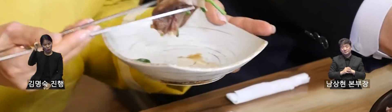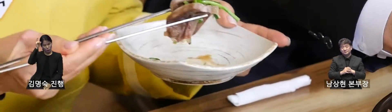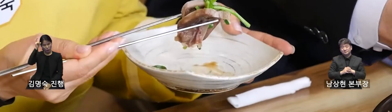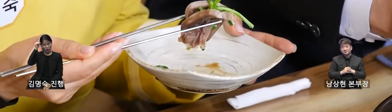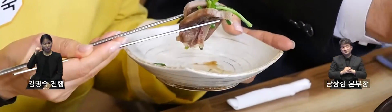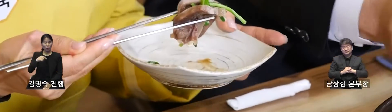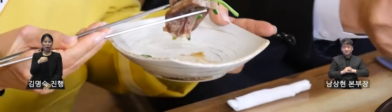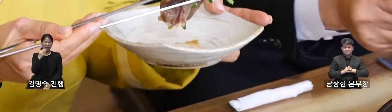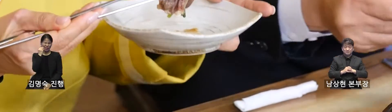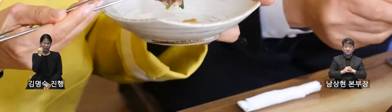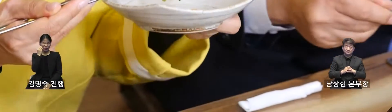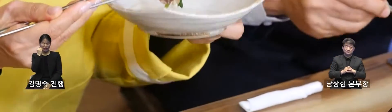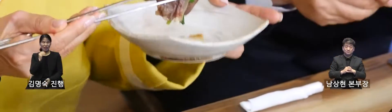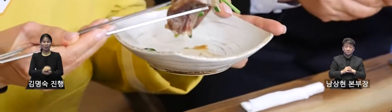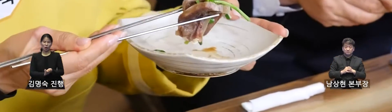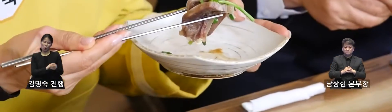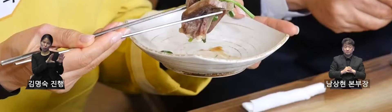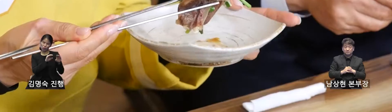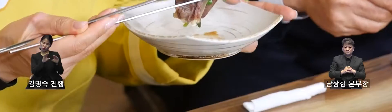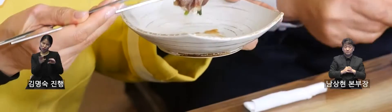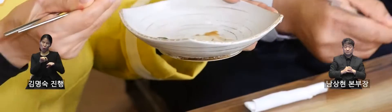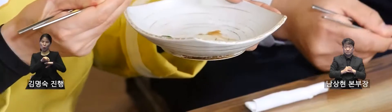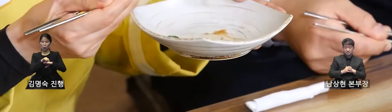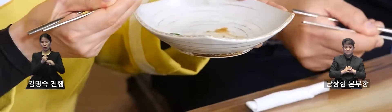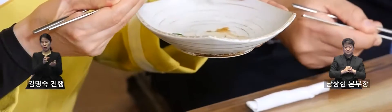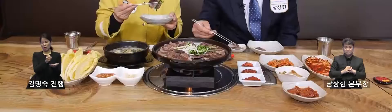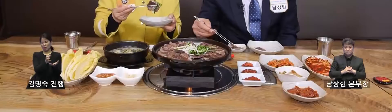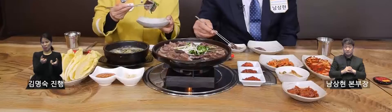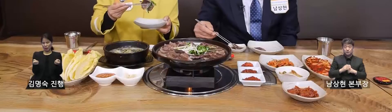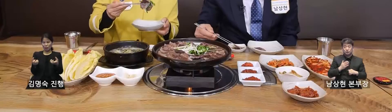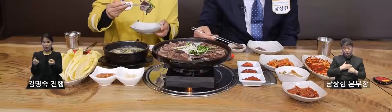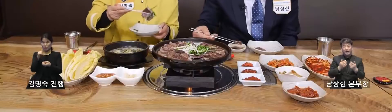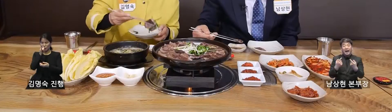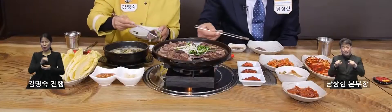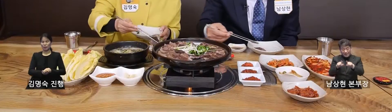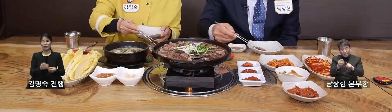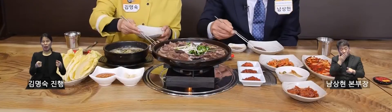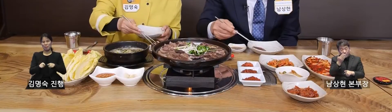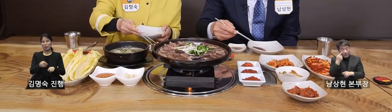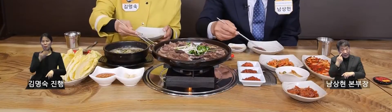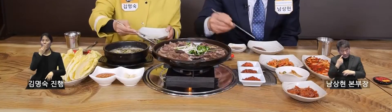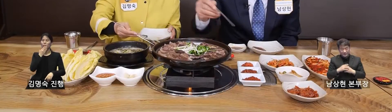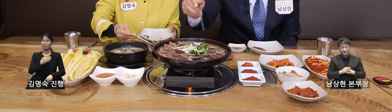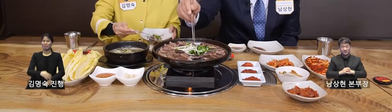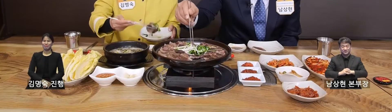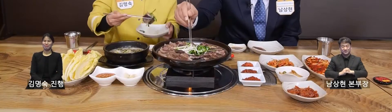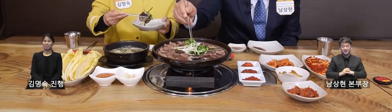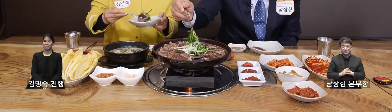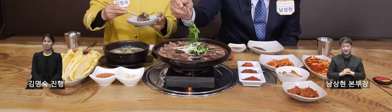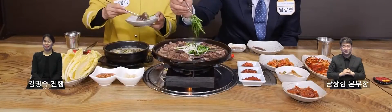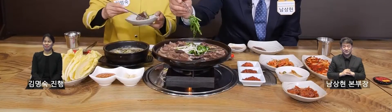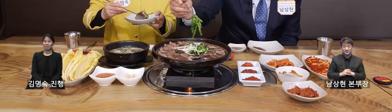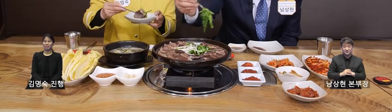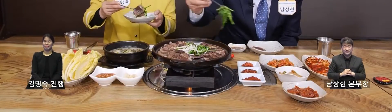유독 쫀득한 부분, 조금 부드러운 부분. 그래서 저도 같이 한번 먹어볼게요. 네. 이게